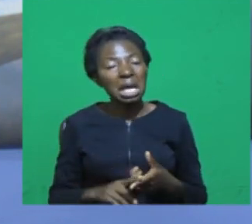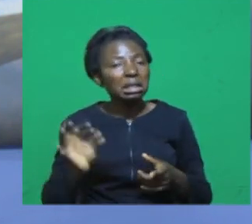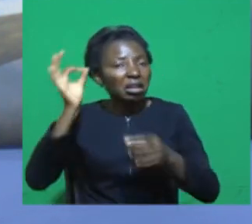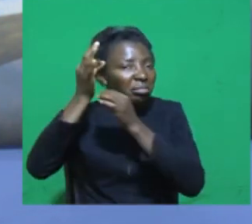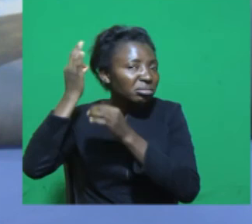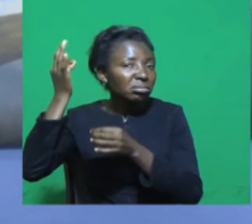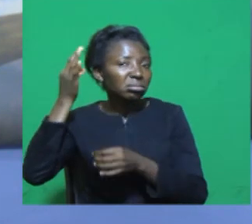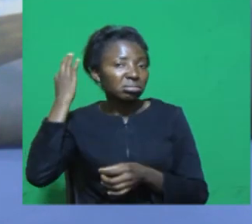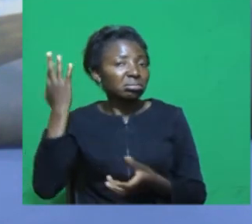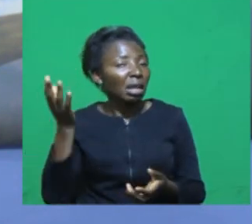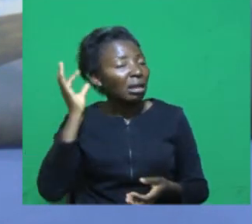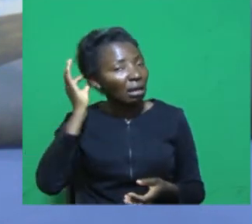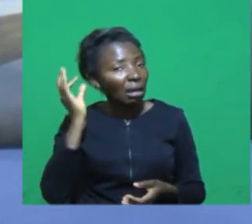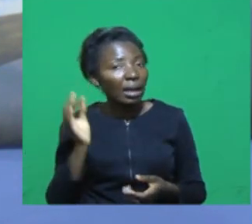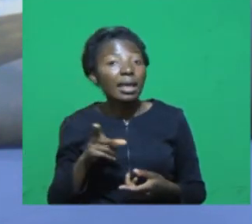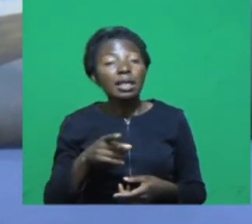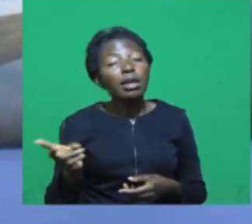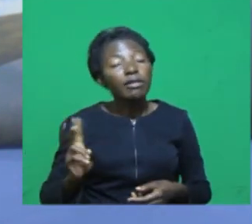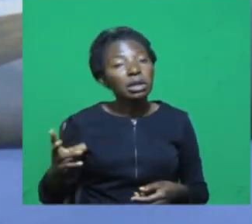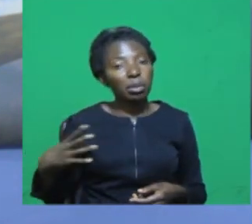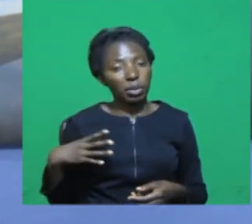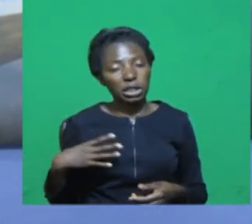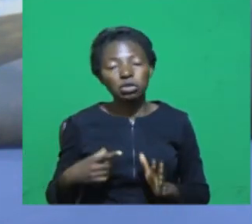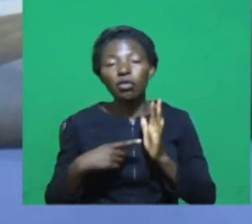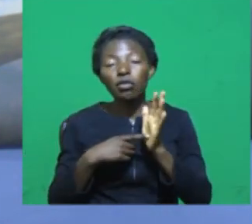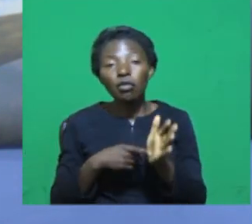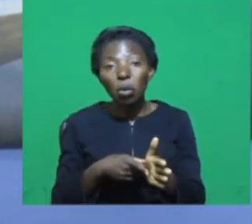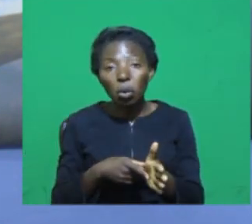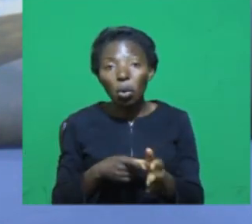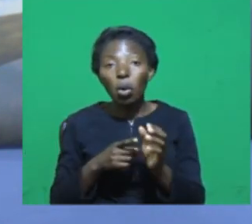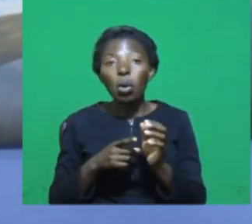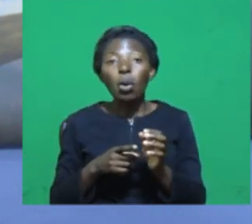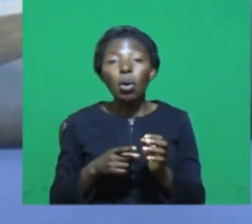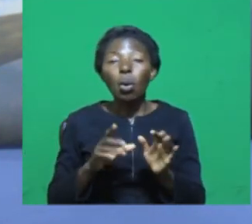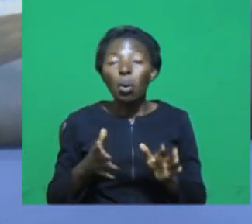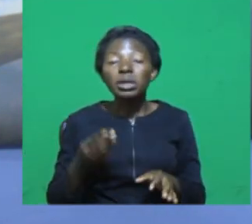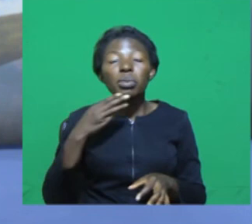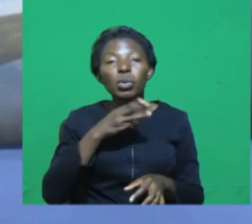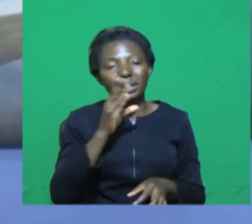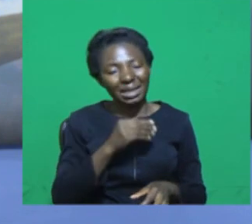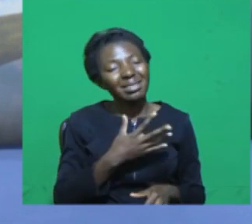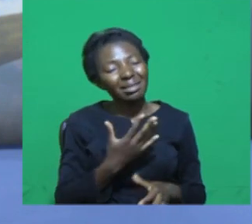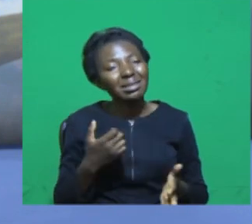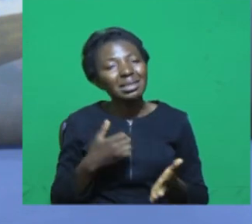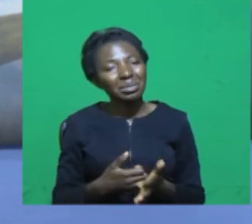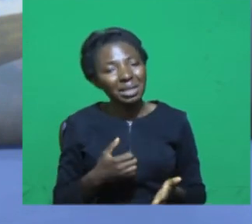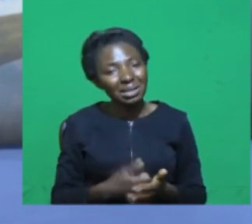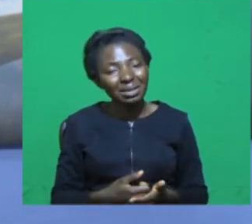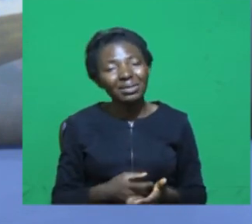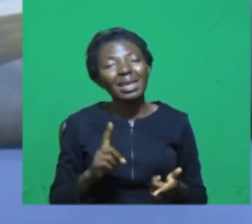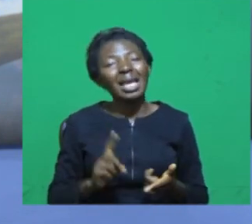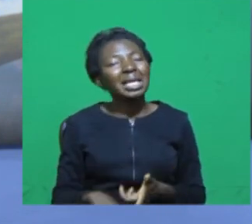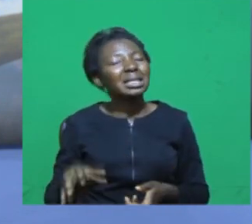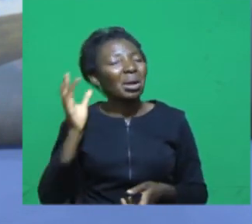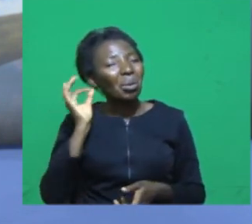acho, zvakanyanya kunaka kutedzera zvataurwa naPaul naPeter achiti dzinodya mari zhinji idzi nematombo nendarama